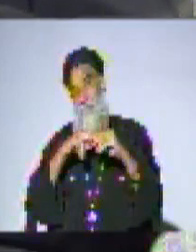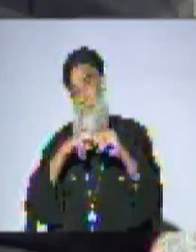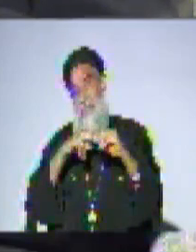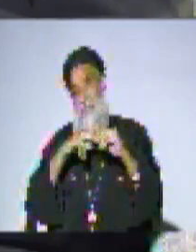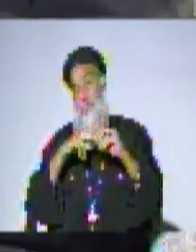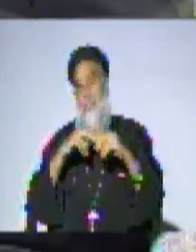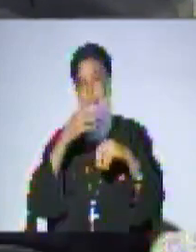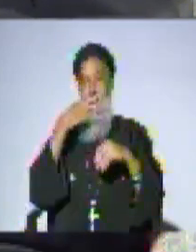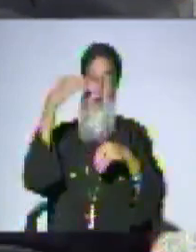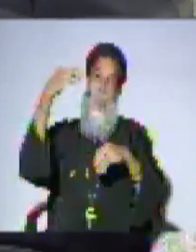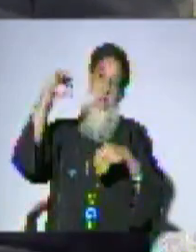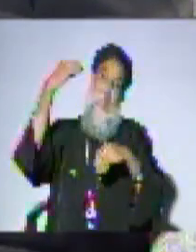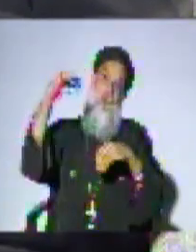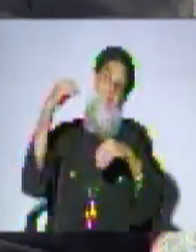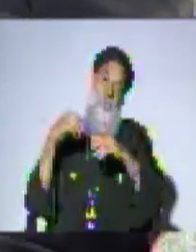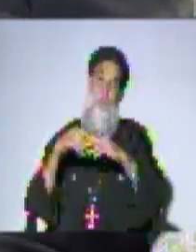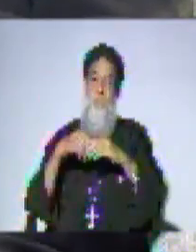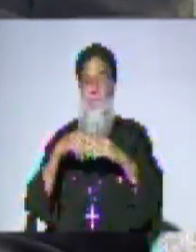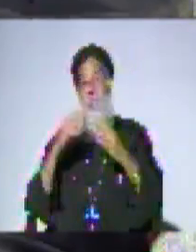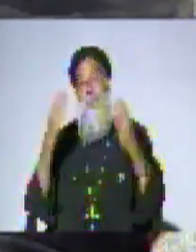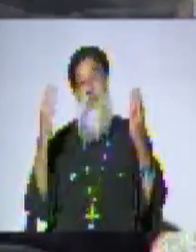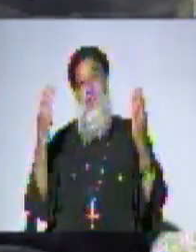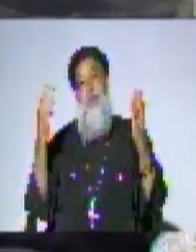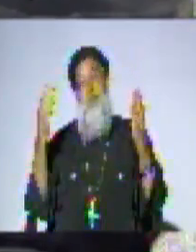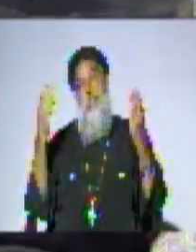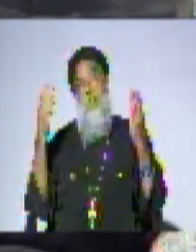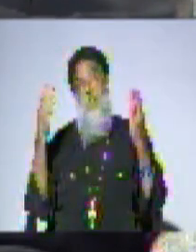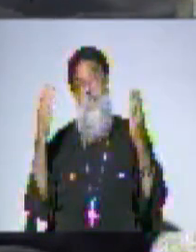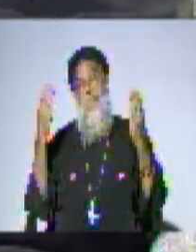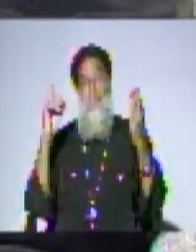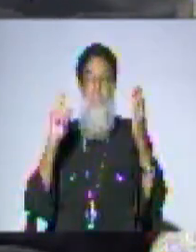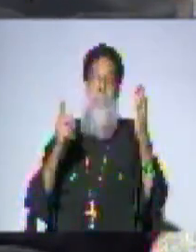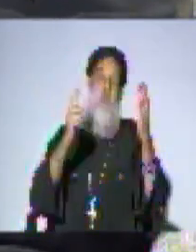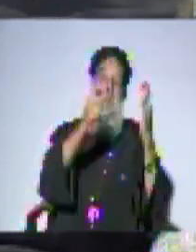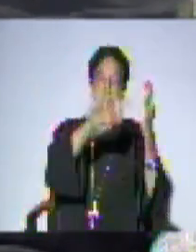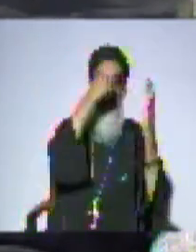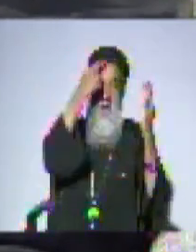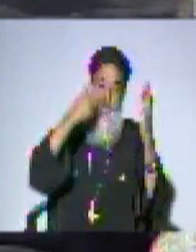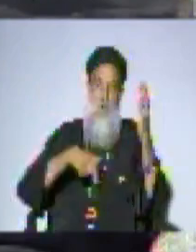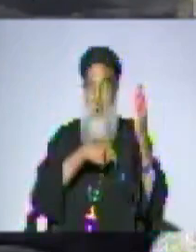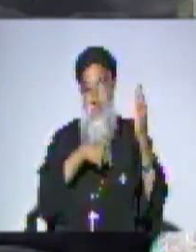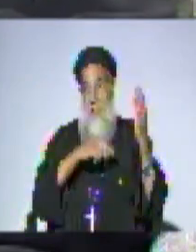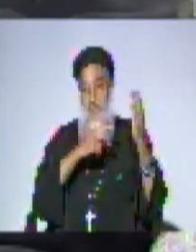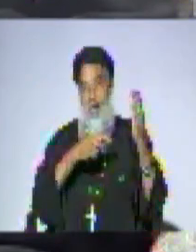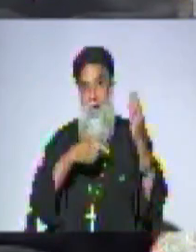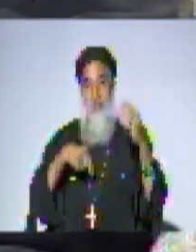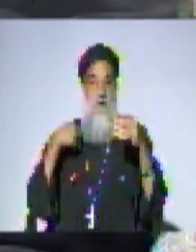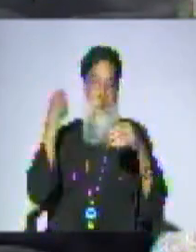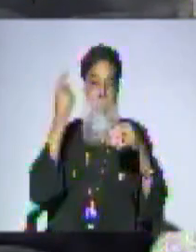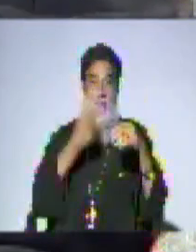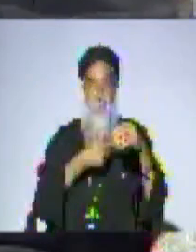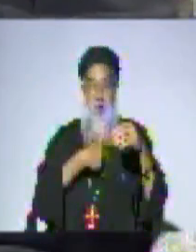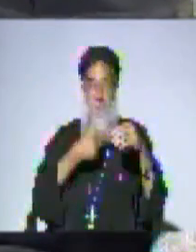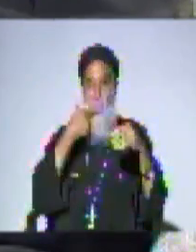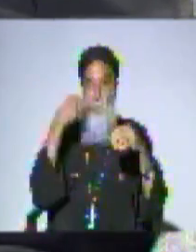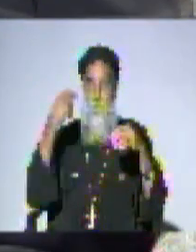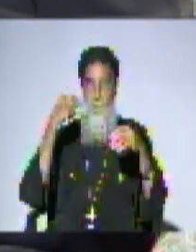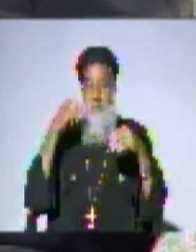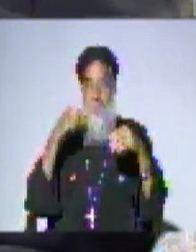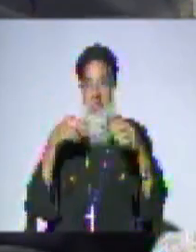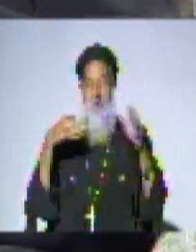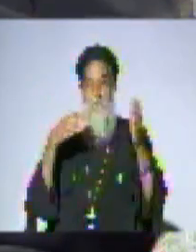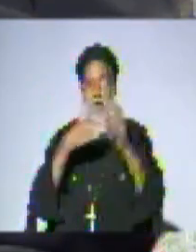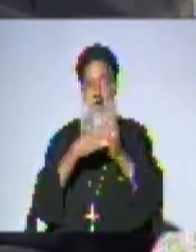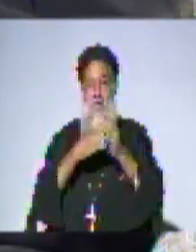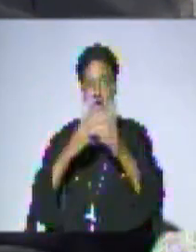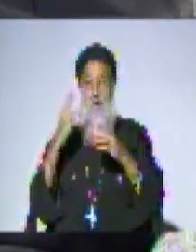ذهبي الفم أيضا وضع قداسه وبيصلى به في بعض الكنائس يعني، القديس يوحنا ذهبي الفم في أواخر القرن